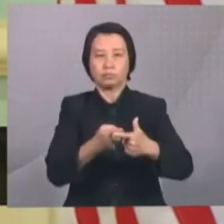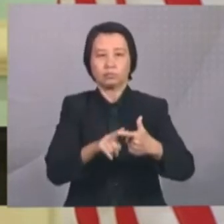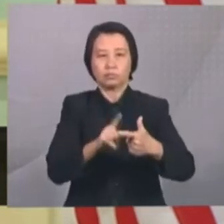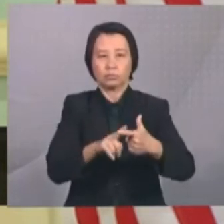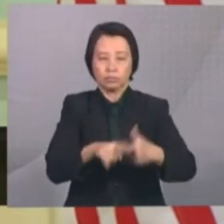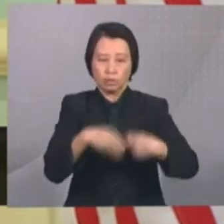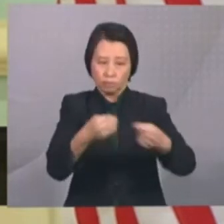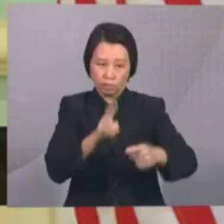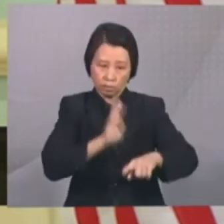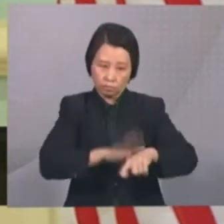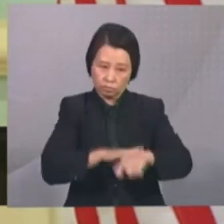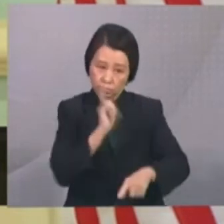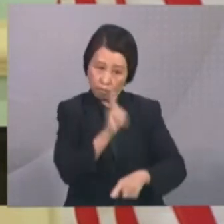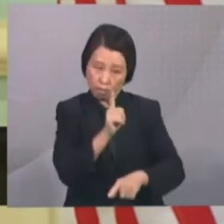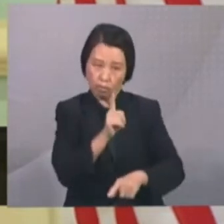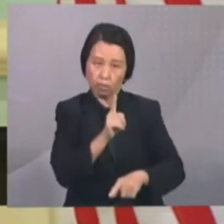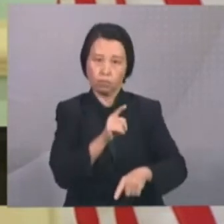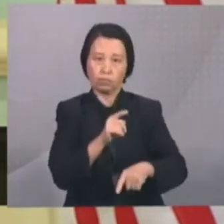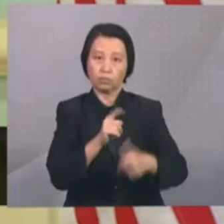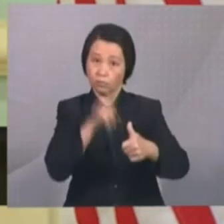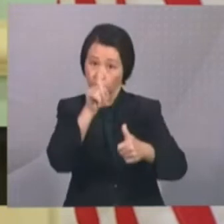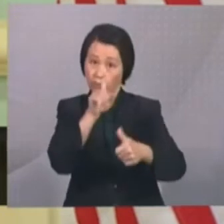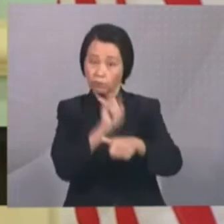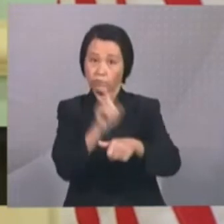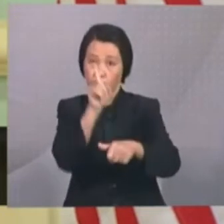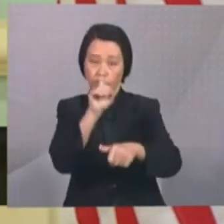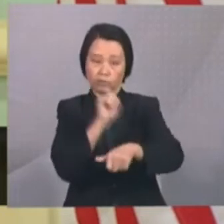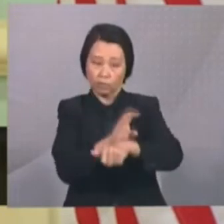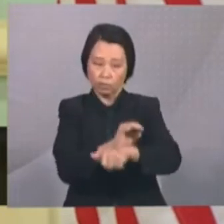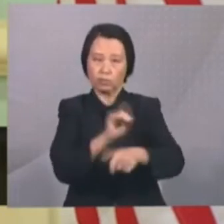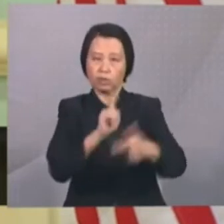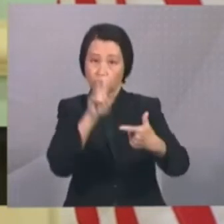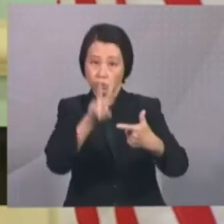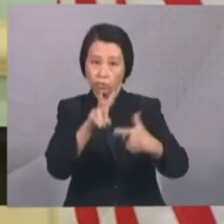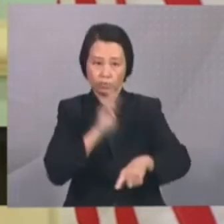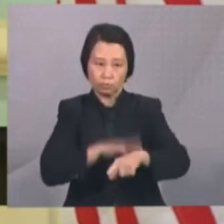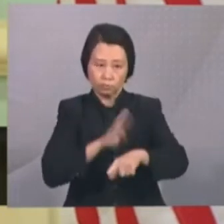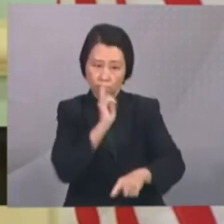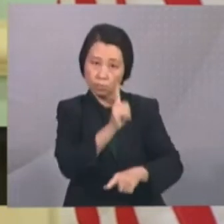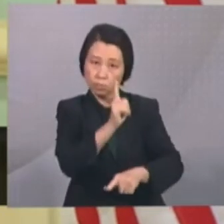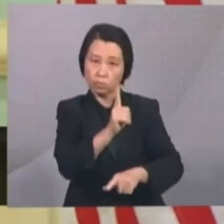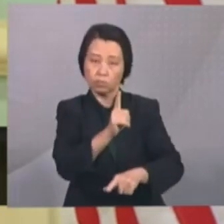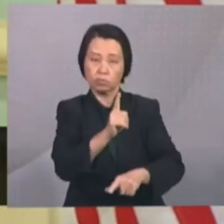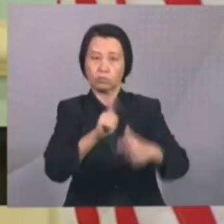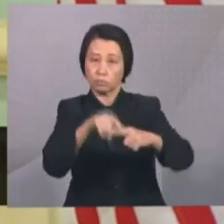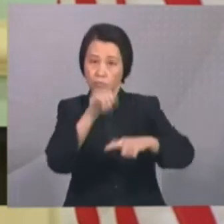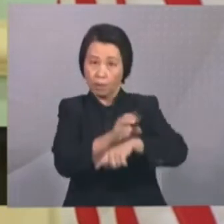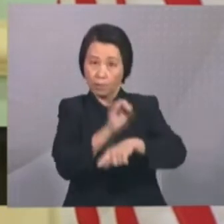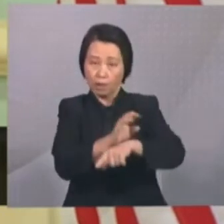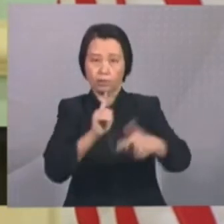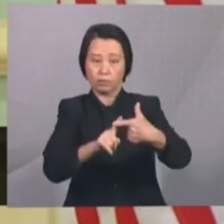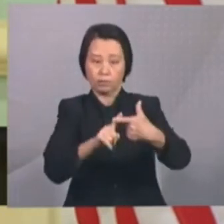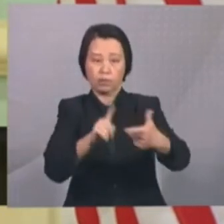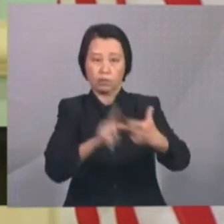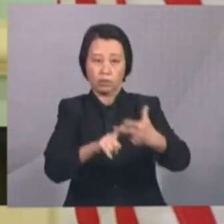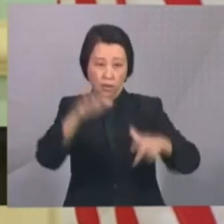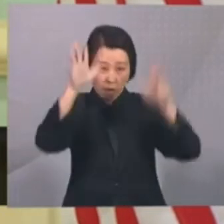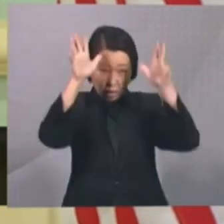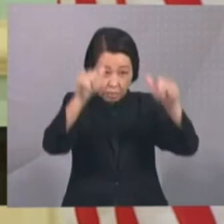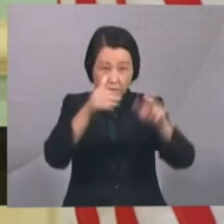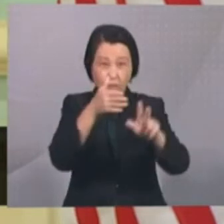memberi amaran Hai dan jika masih lagi berdeging